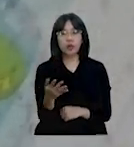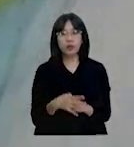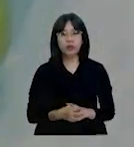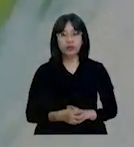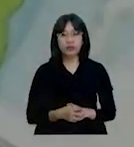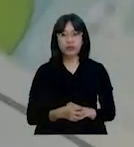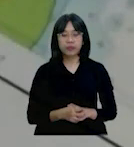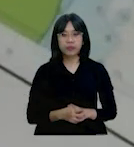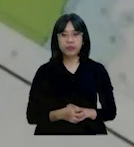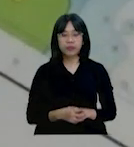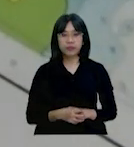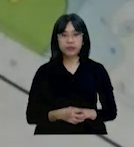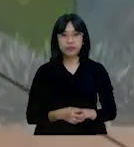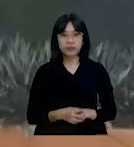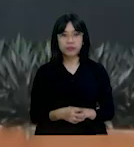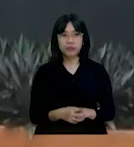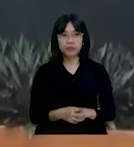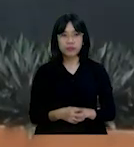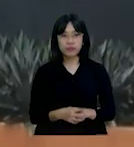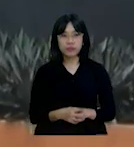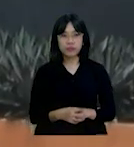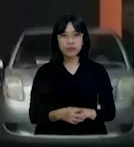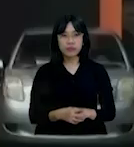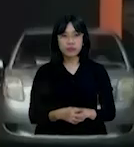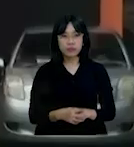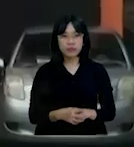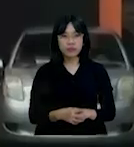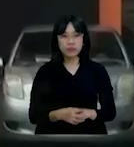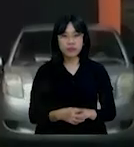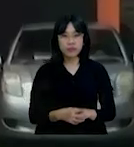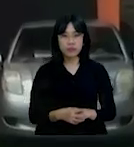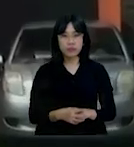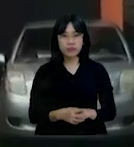Dari Bintan, Kepulauan Riau, Ahmad Afandi Pohan, iNews, melaporkan.